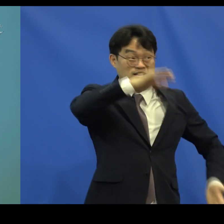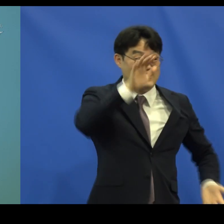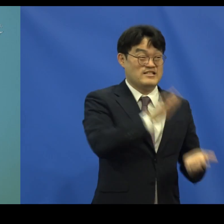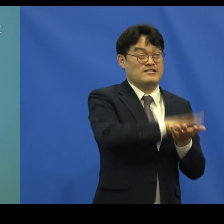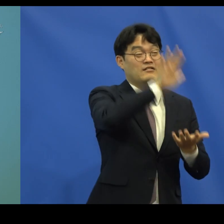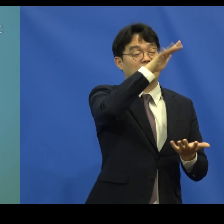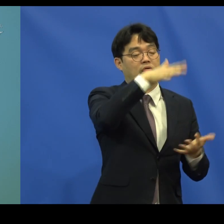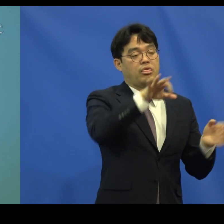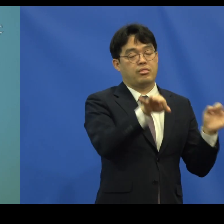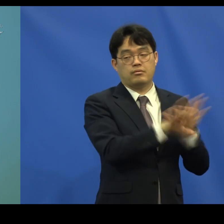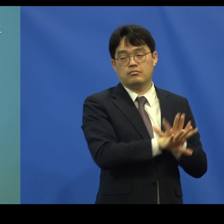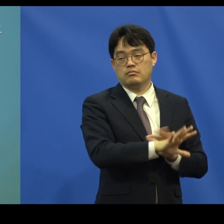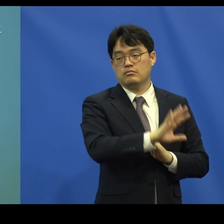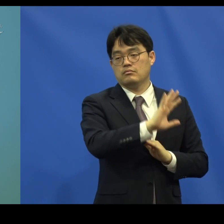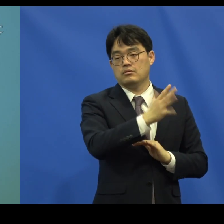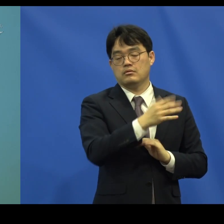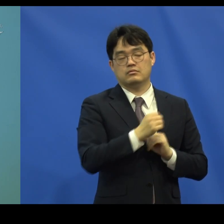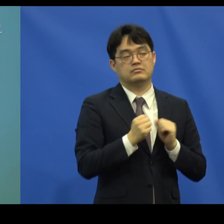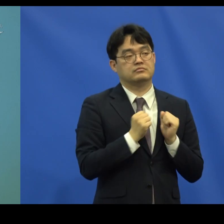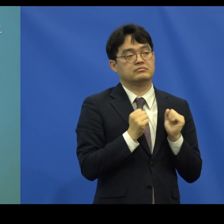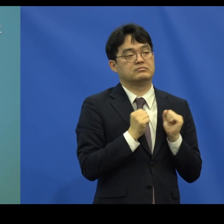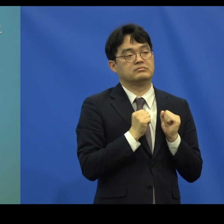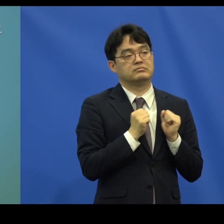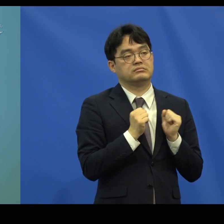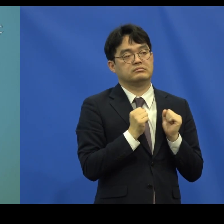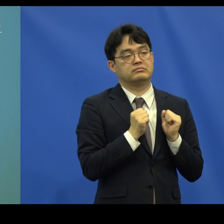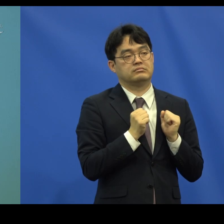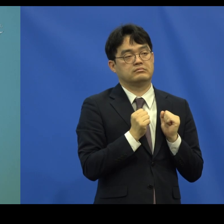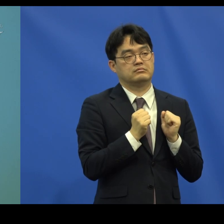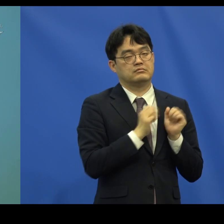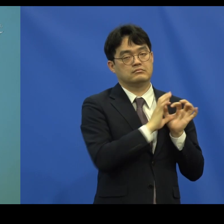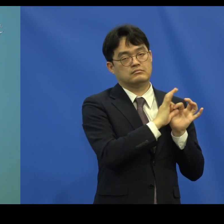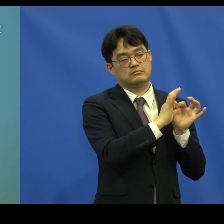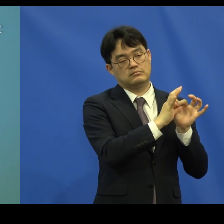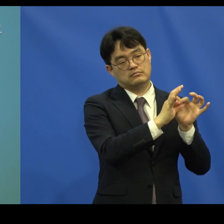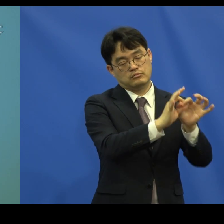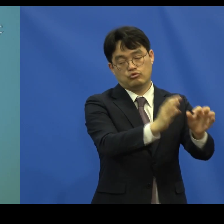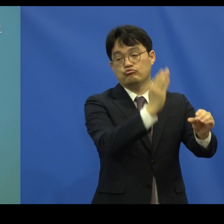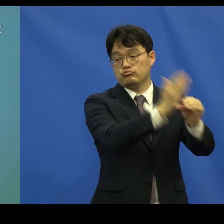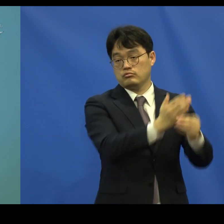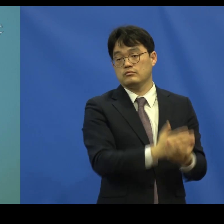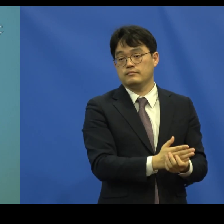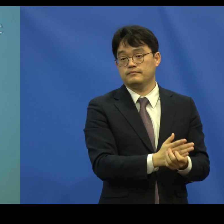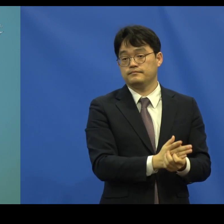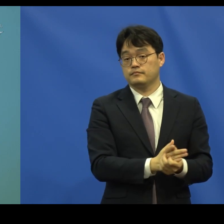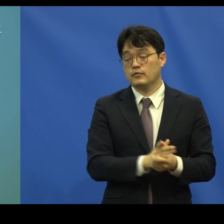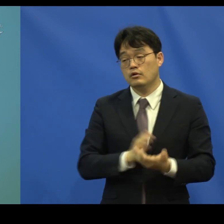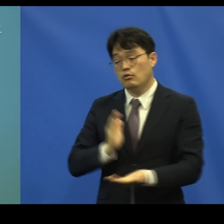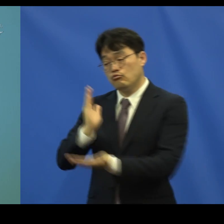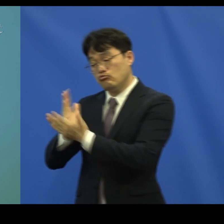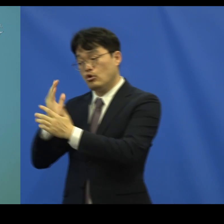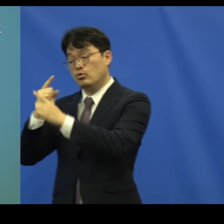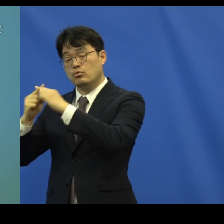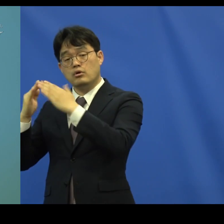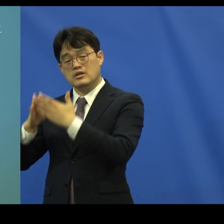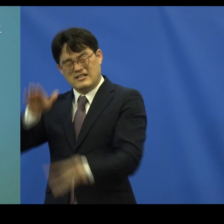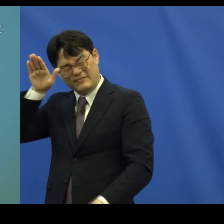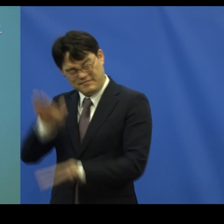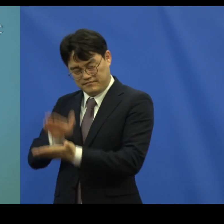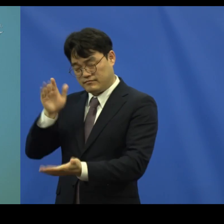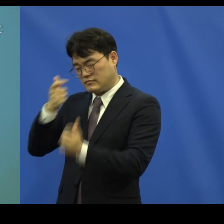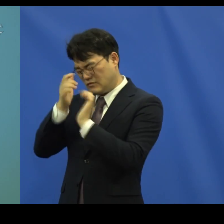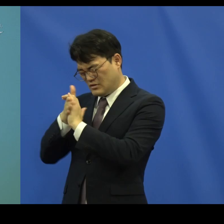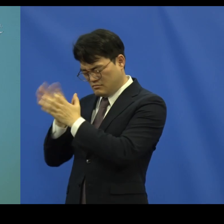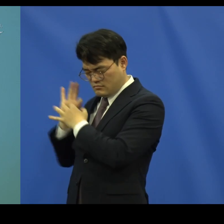기도를 놓쳤으니까 코로나 이후에 다 못 올라오는 거예요. 그런데 저희 교회는 기도를 계속 붙잡고 있었던 교회예요.